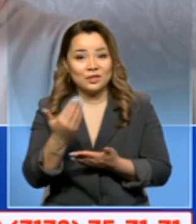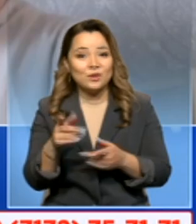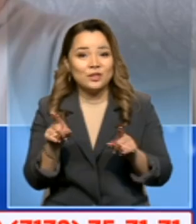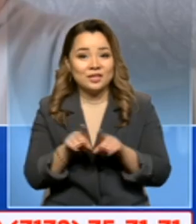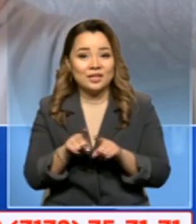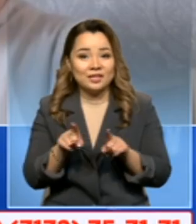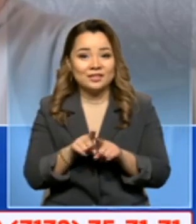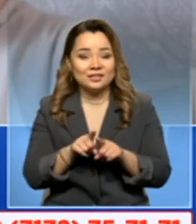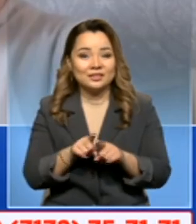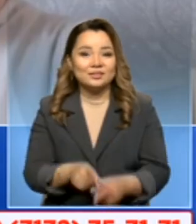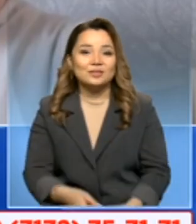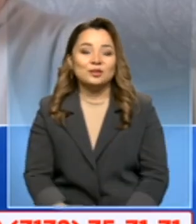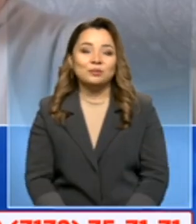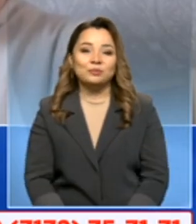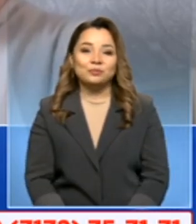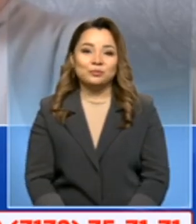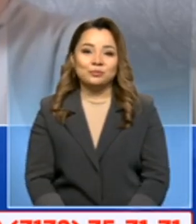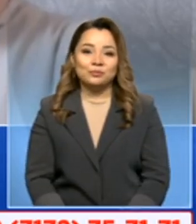де.